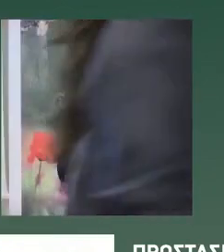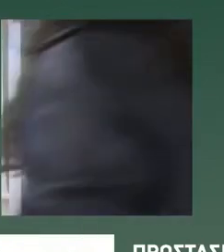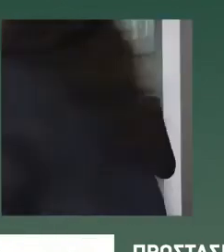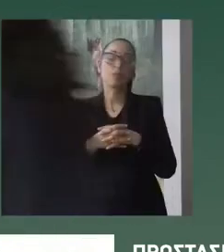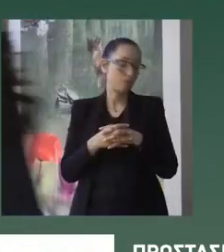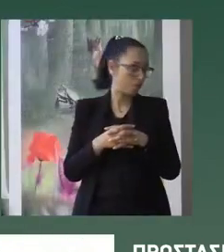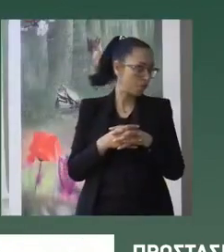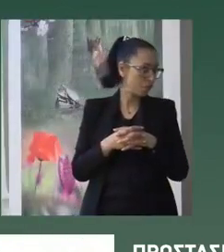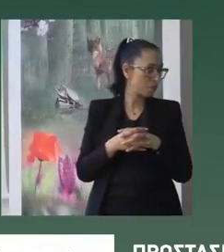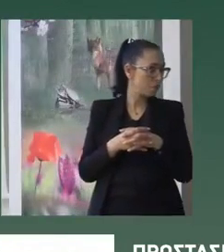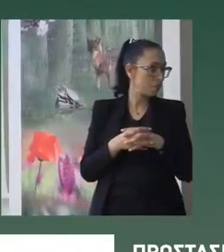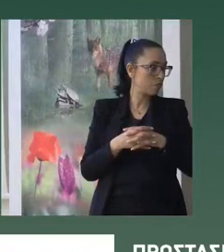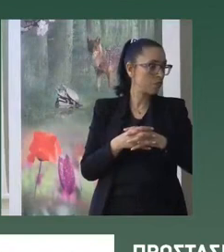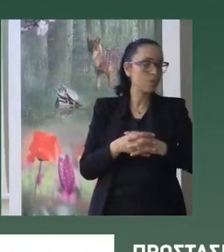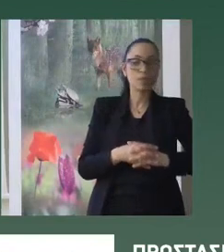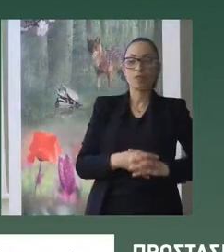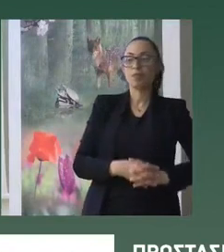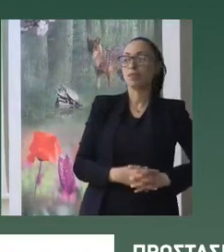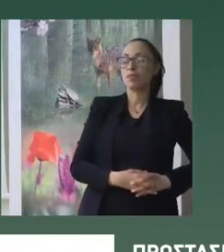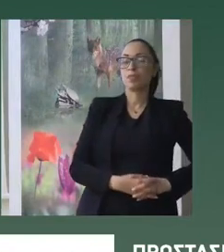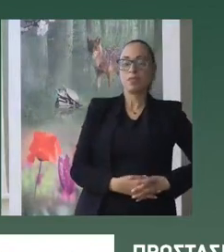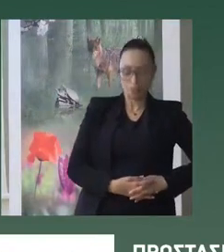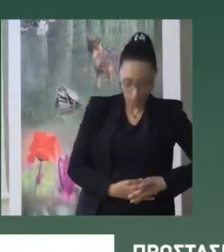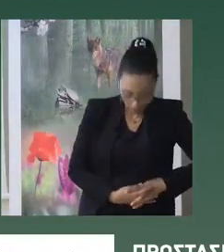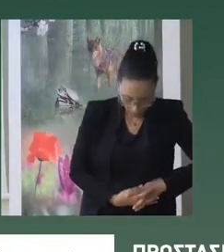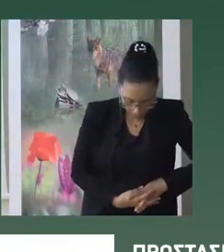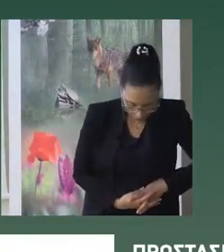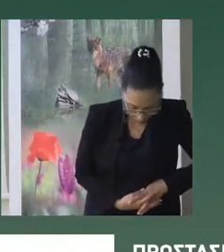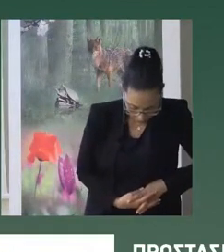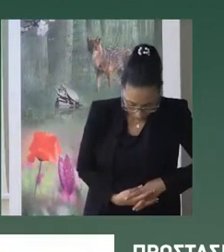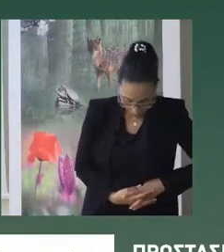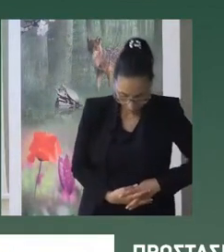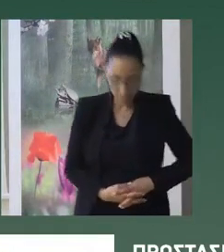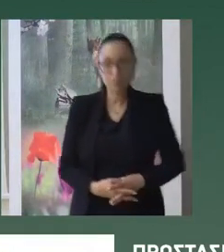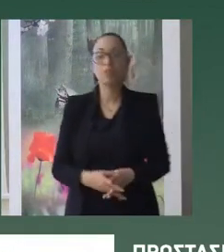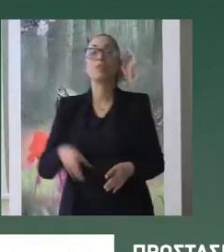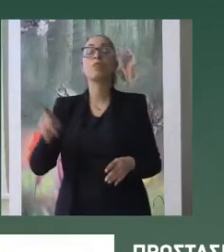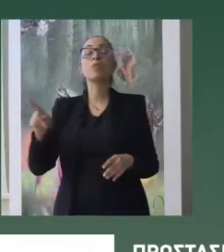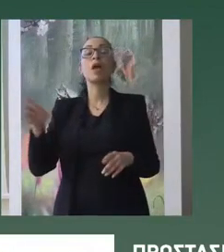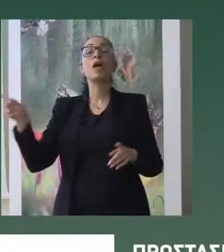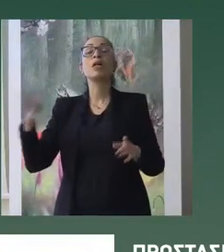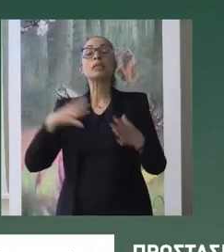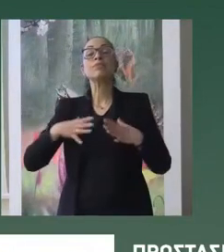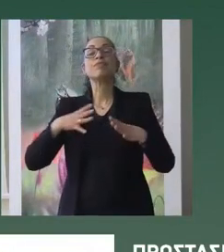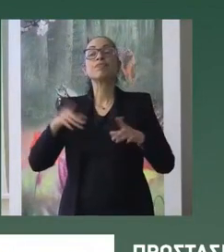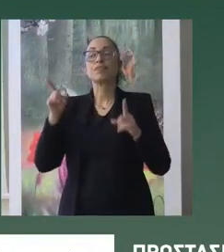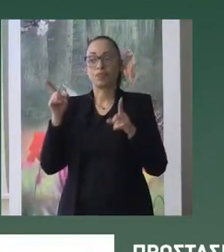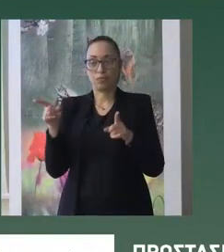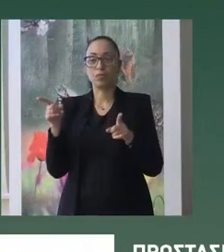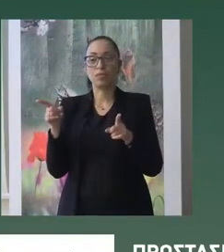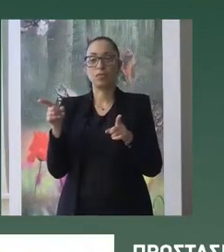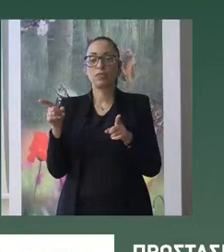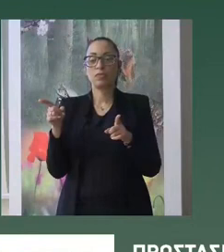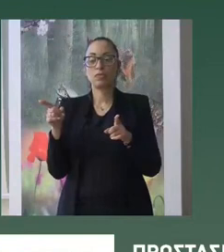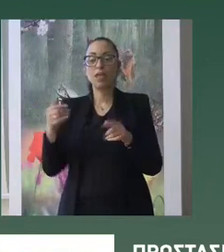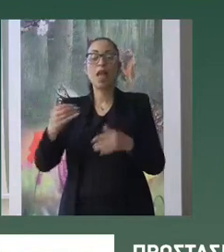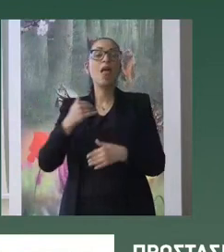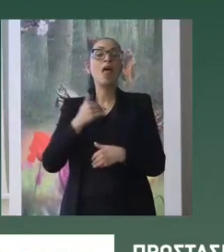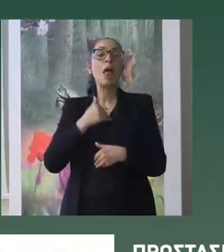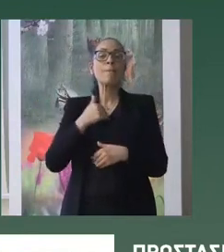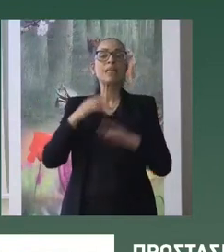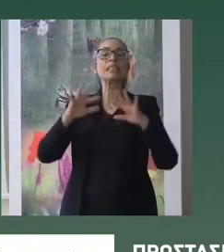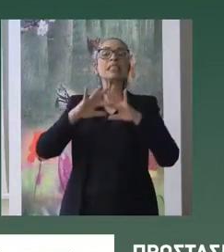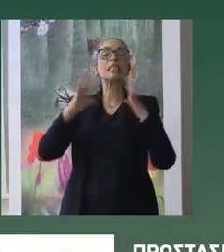για να ακούγεστε στο online. Και, και ο κύριος πίσω ζήτησε. Και... ότι τελικά εμείς